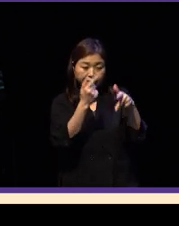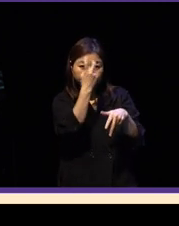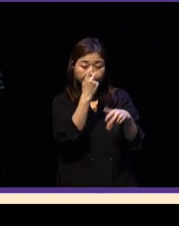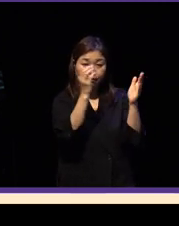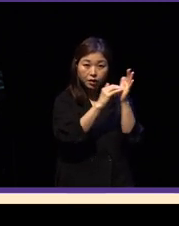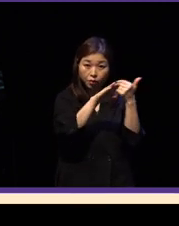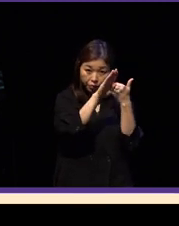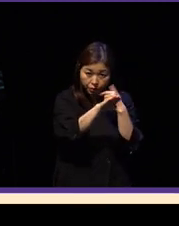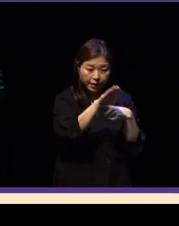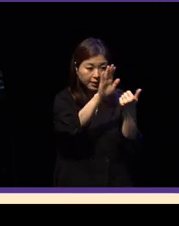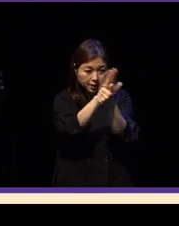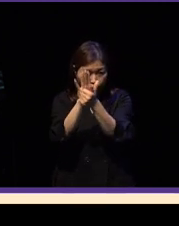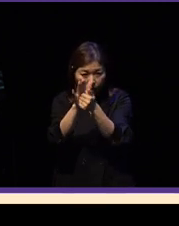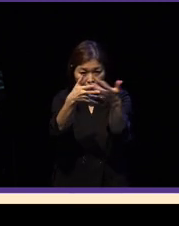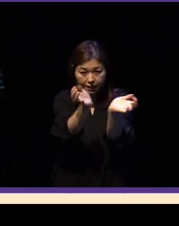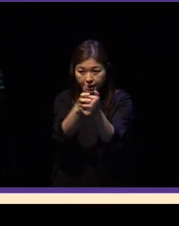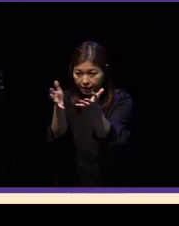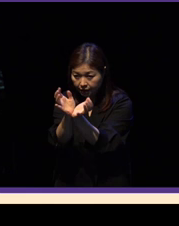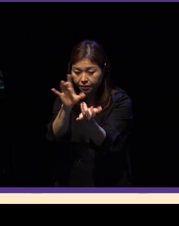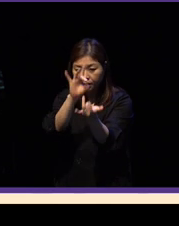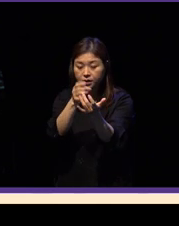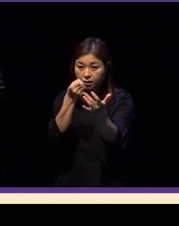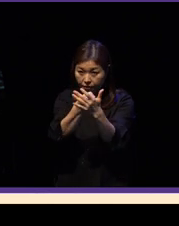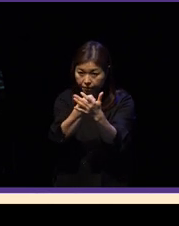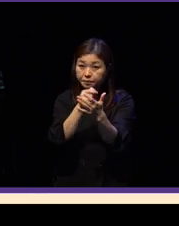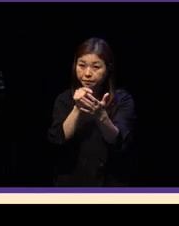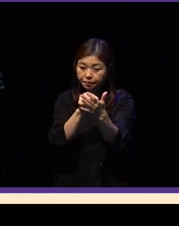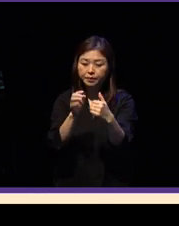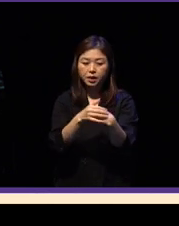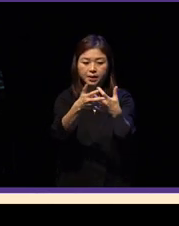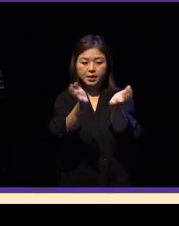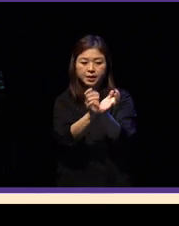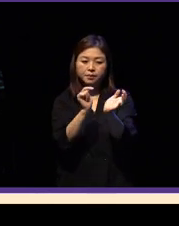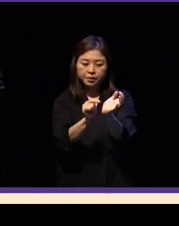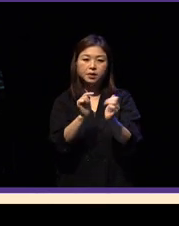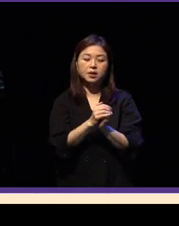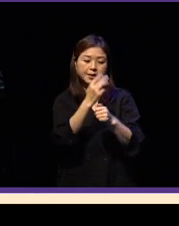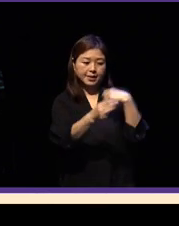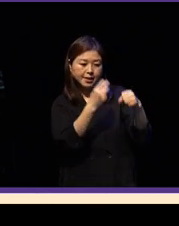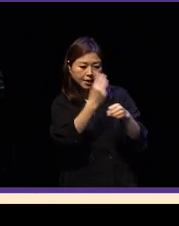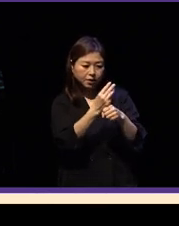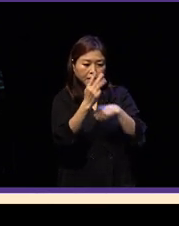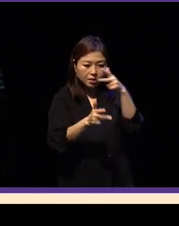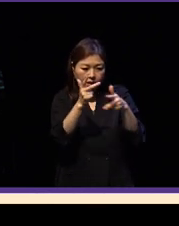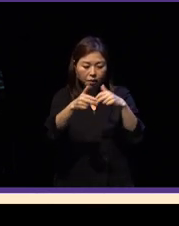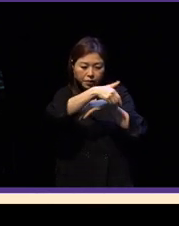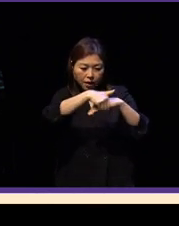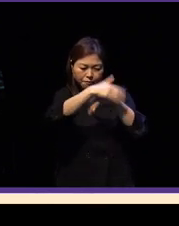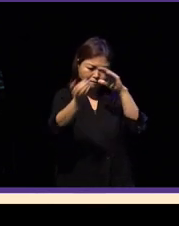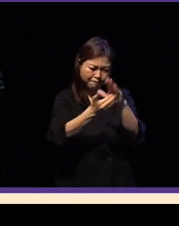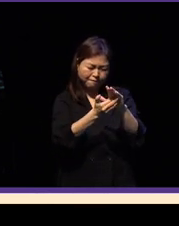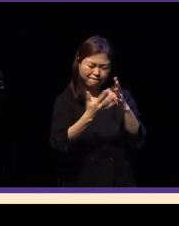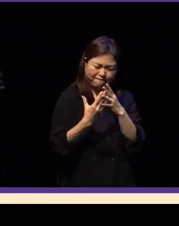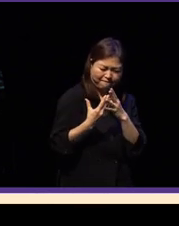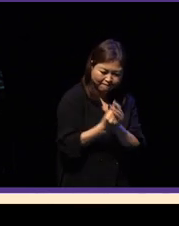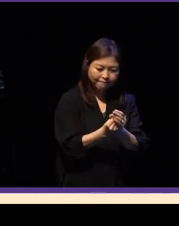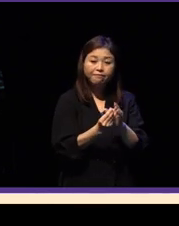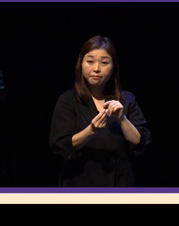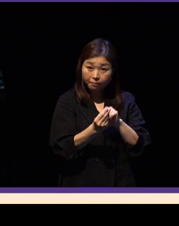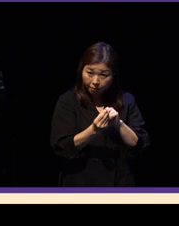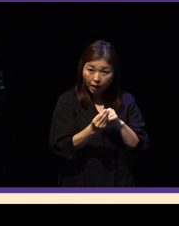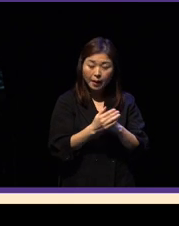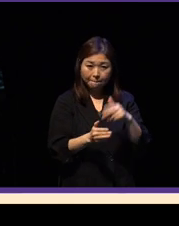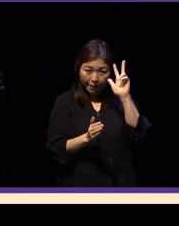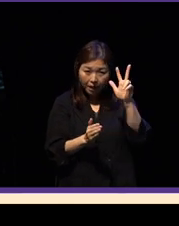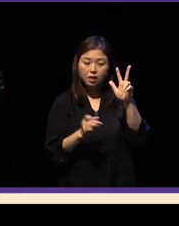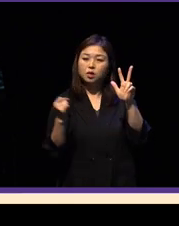대상이 결정이 되면은 선정된 단체에게는 적어도 3개년 사업 계획을 완수하겠다는 어떠한 다짐과